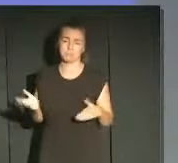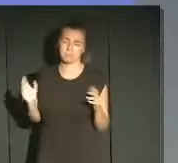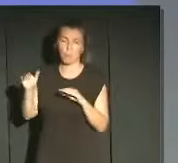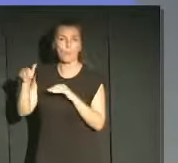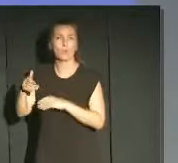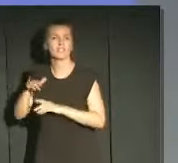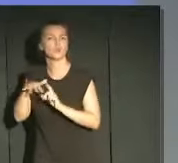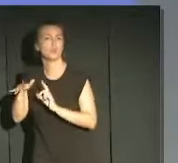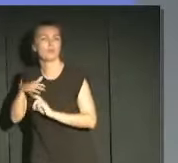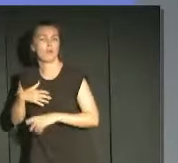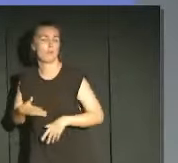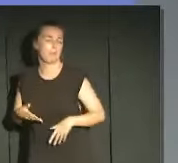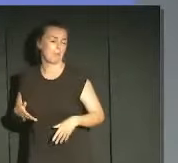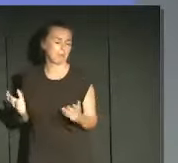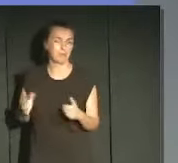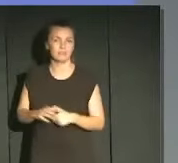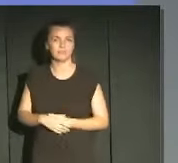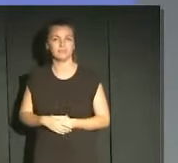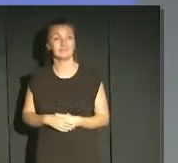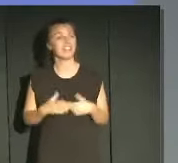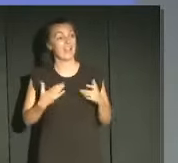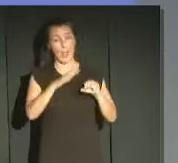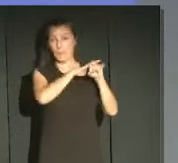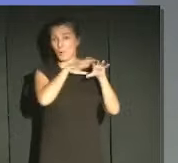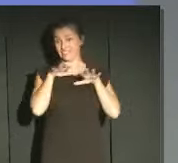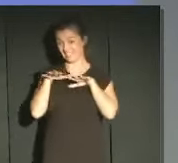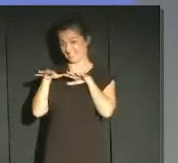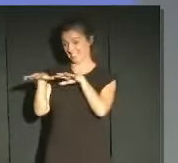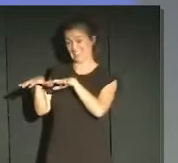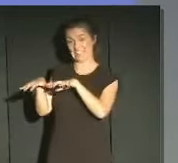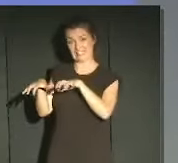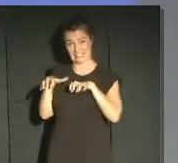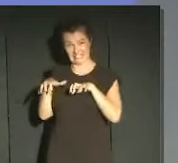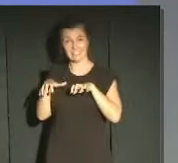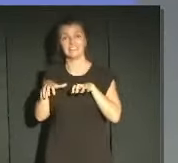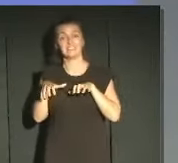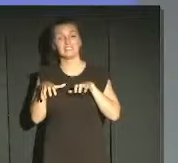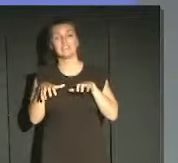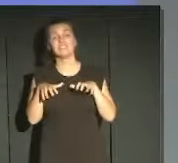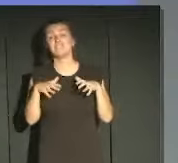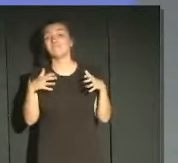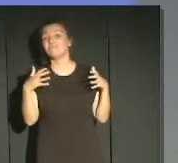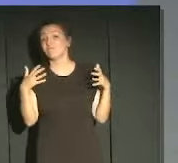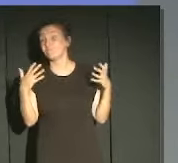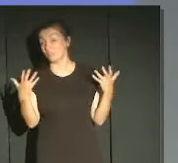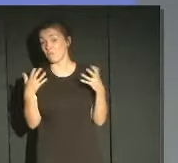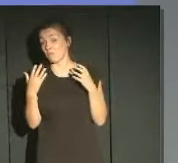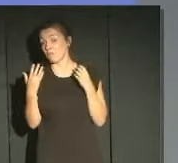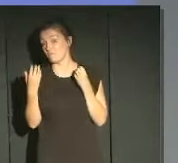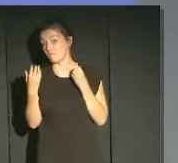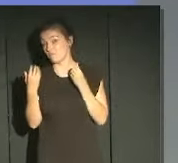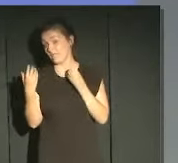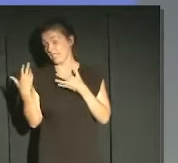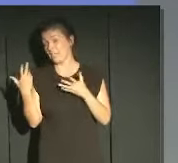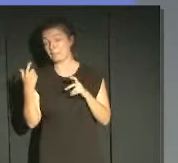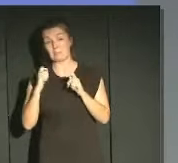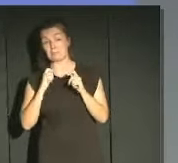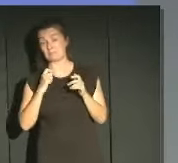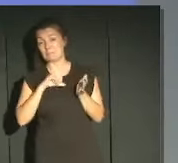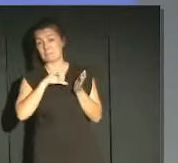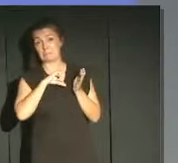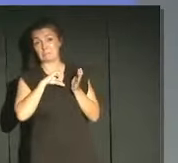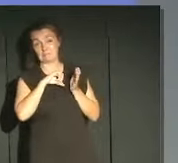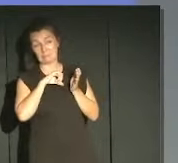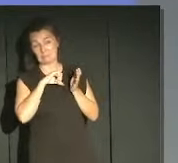social on sait très bien que cette cure d'austérité sera payée avant tout par les territoires où les services